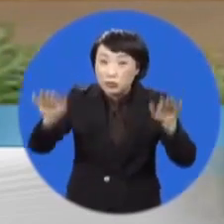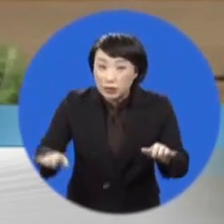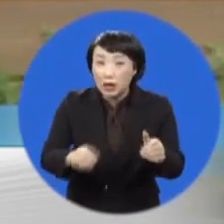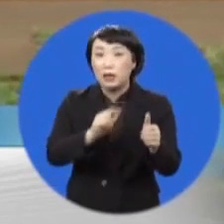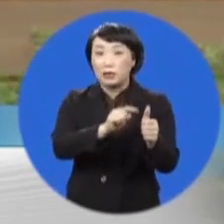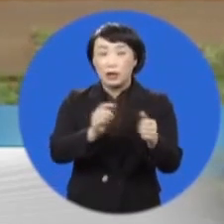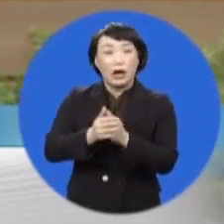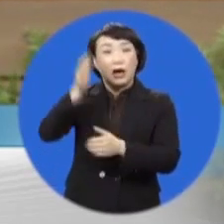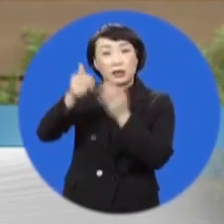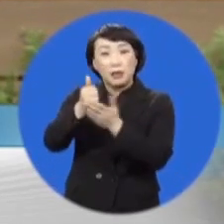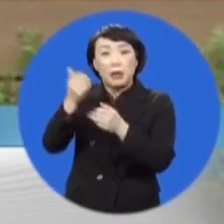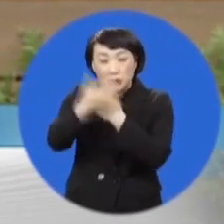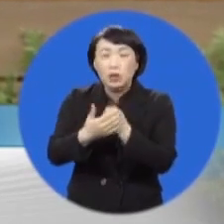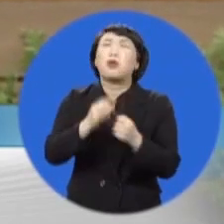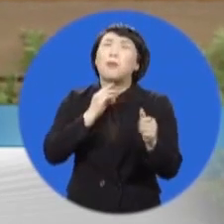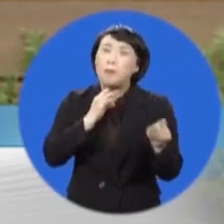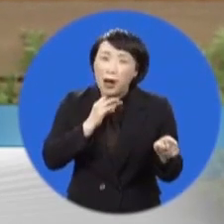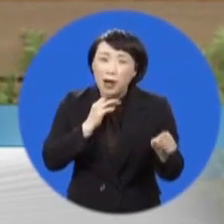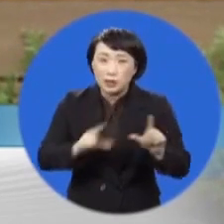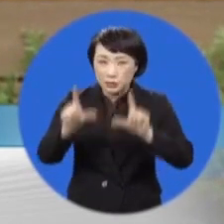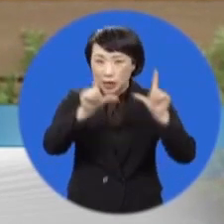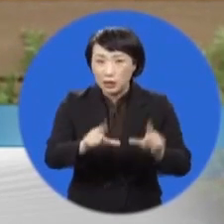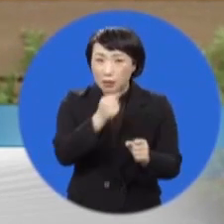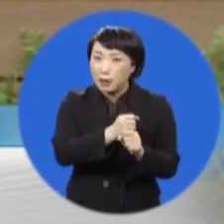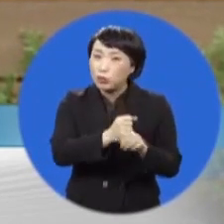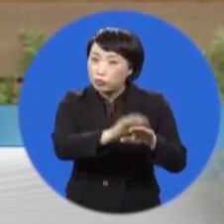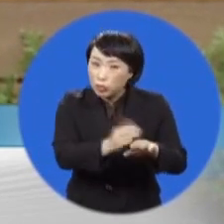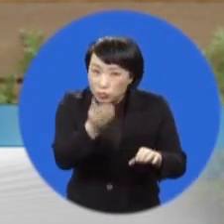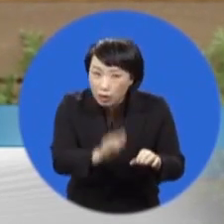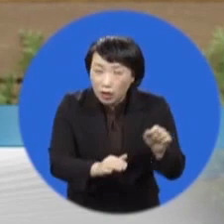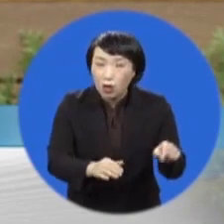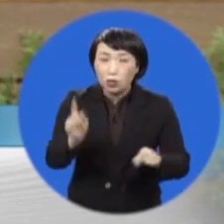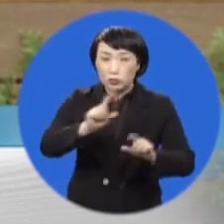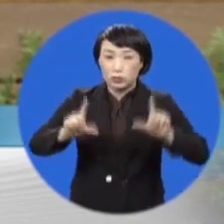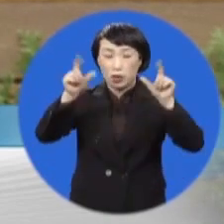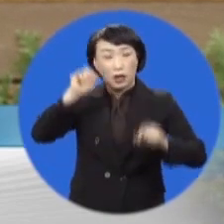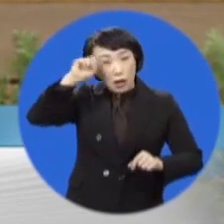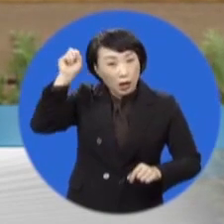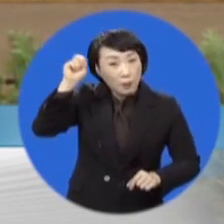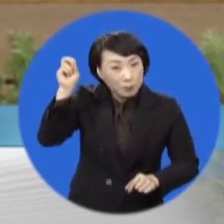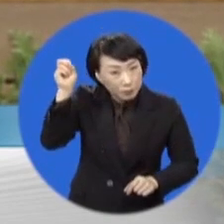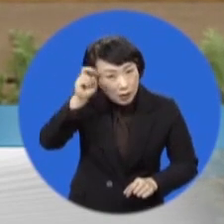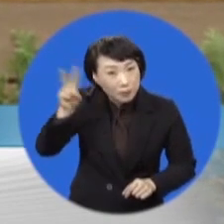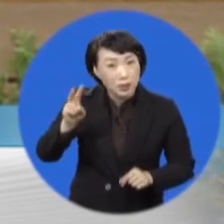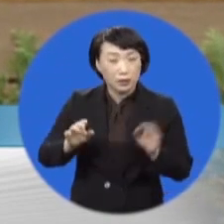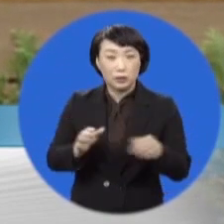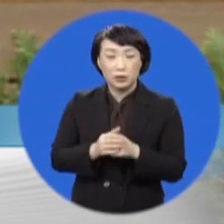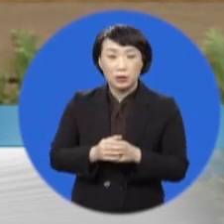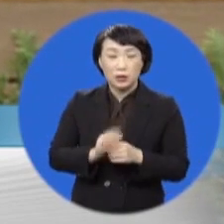하나님의 은혜로 뭐한 살도록 만들었는데 어느날 갑자기 자기의